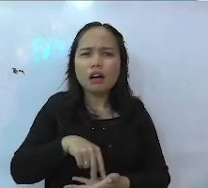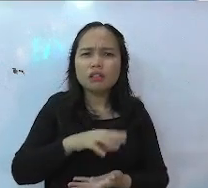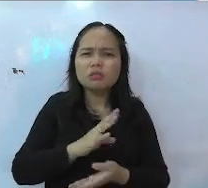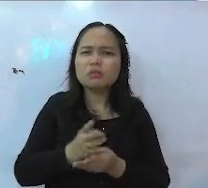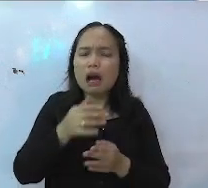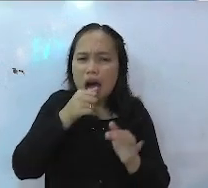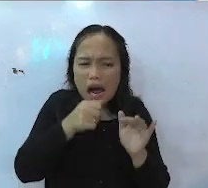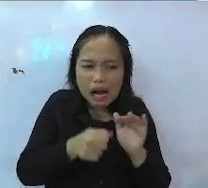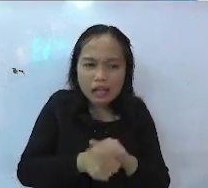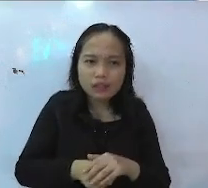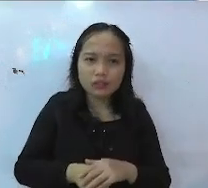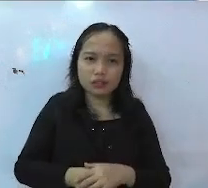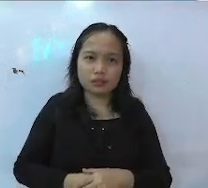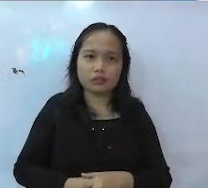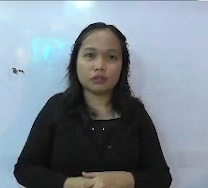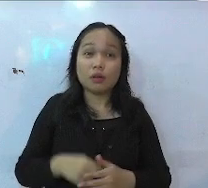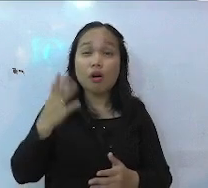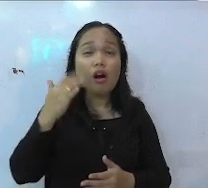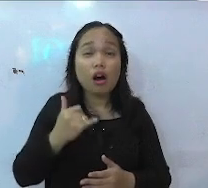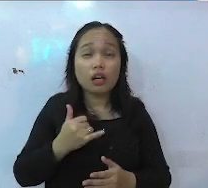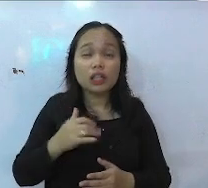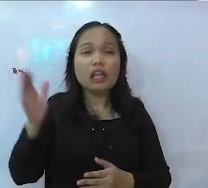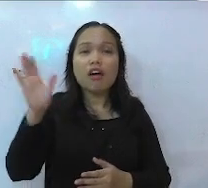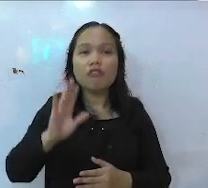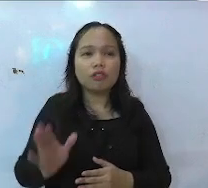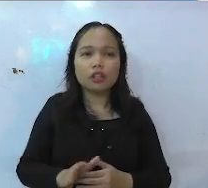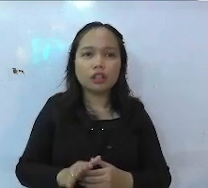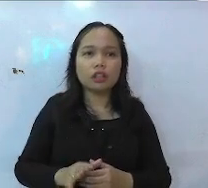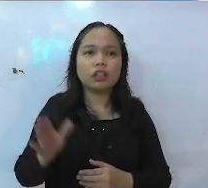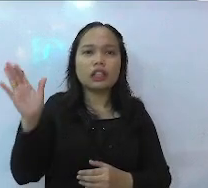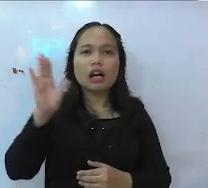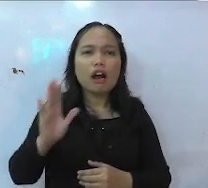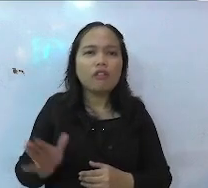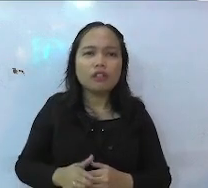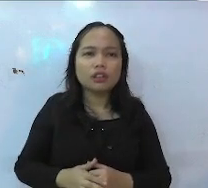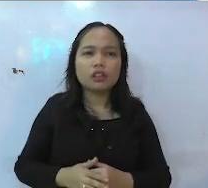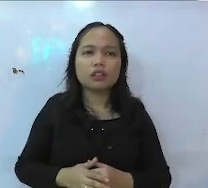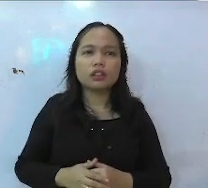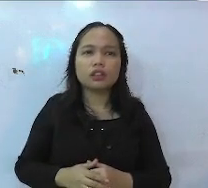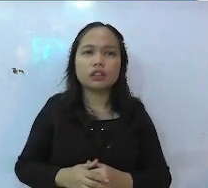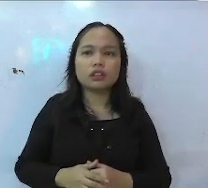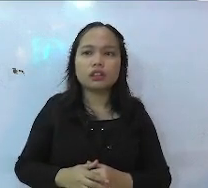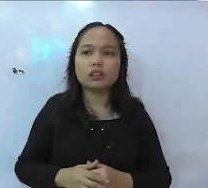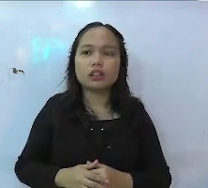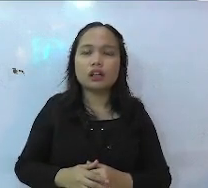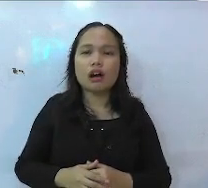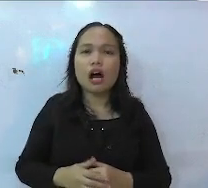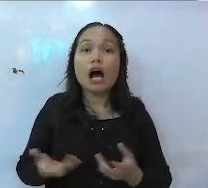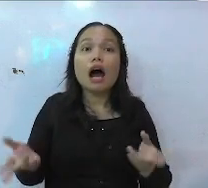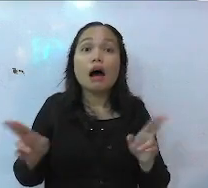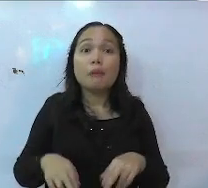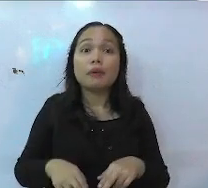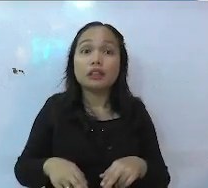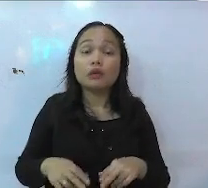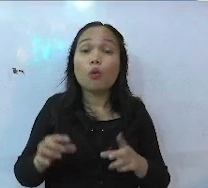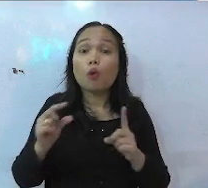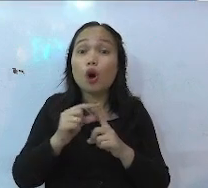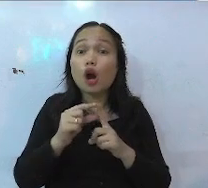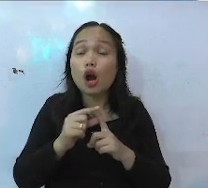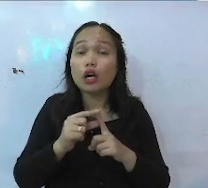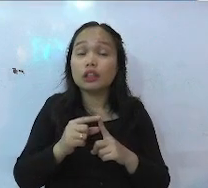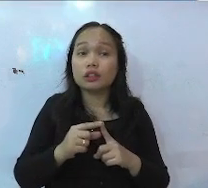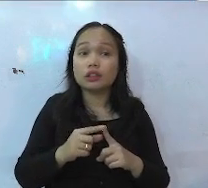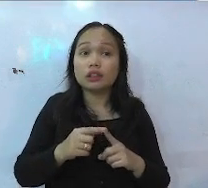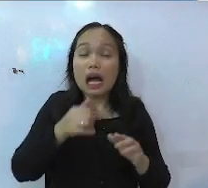mii Hindi kasi hindi kasi Kailan man hindi naungkat ang salitang patago nauungkat ang ang salitang